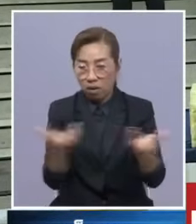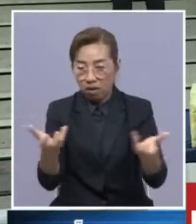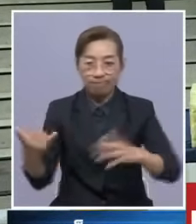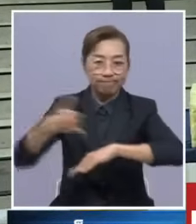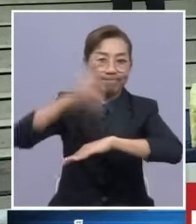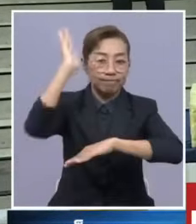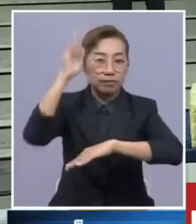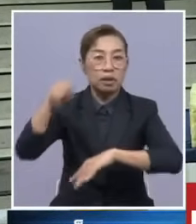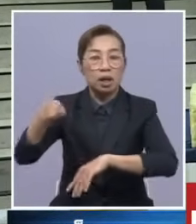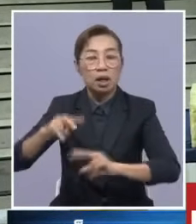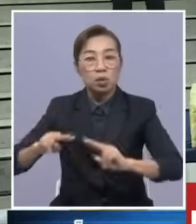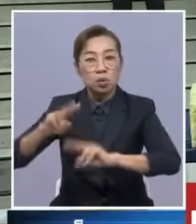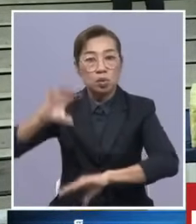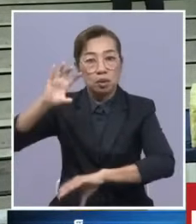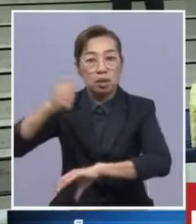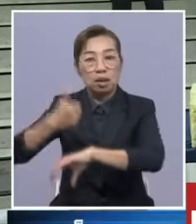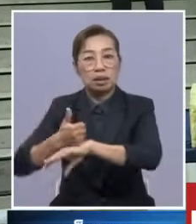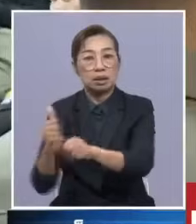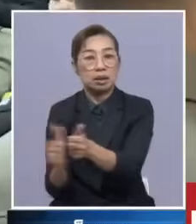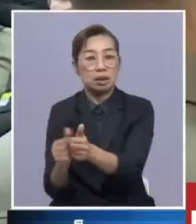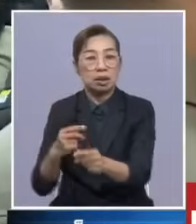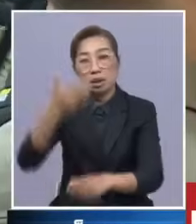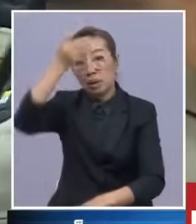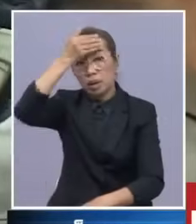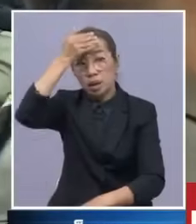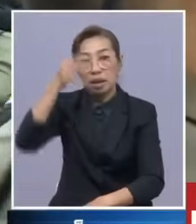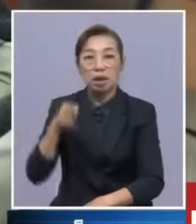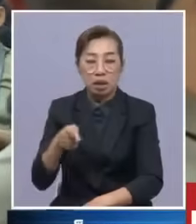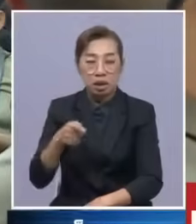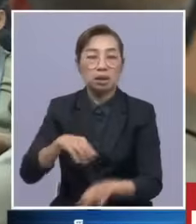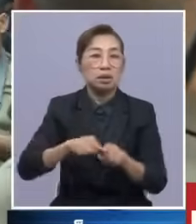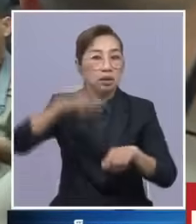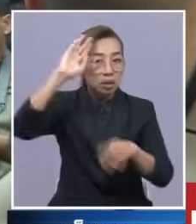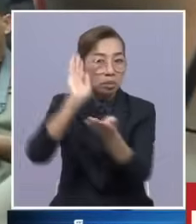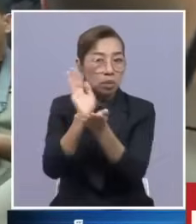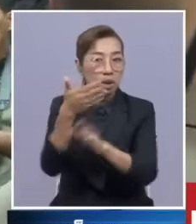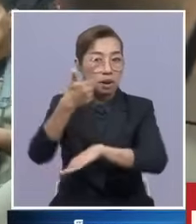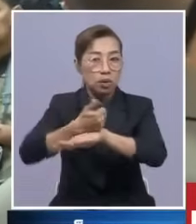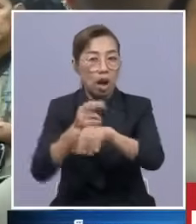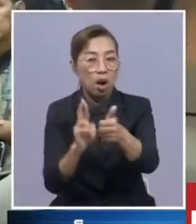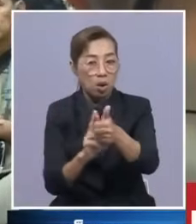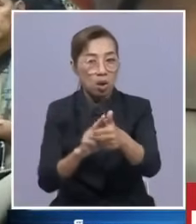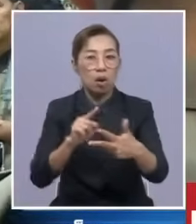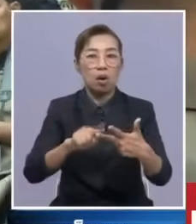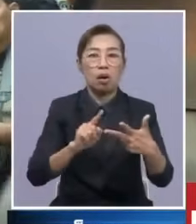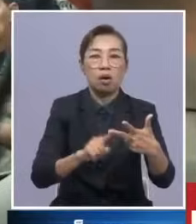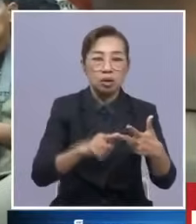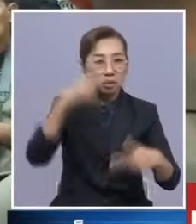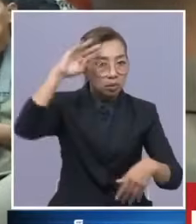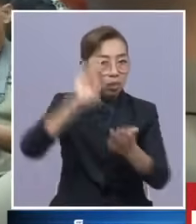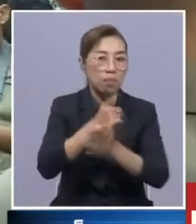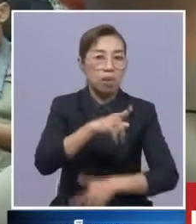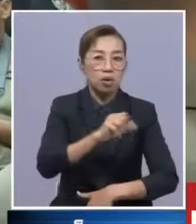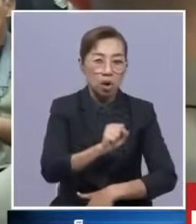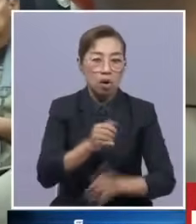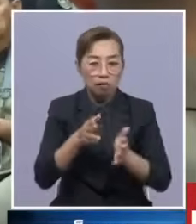มีนายชาดาไทเศรษฐ์รัฐมนตรีช่วยว่าการกระทรวงมหาดไทยพร้อมกับรองผู้บัญชาการตำรวจแห่งชาติตำรวจปราบปรามยาเสพติดและฝ่ายปกครอง